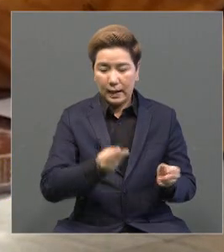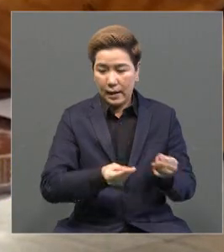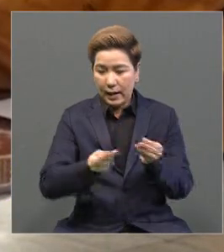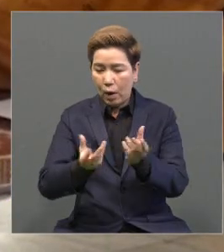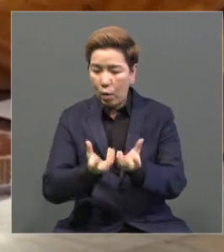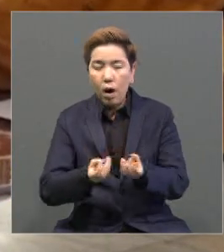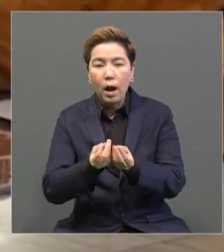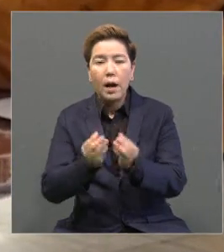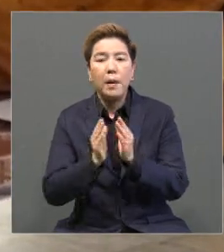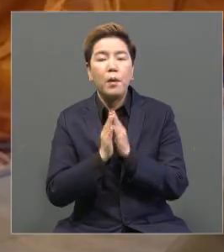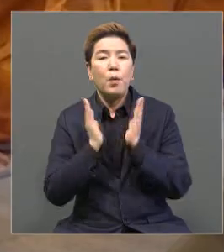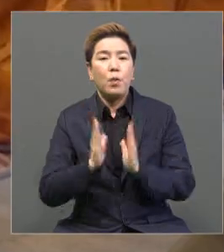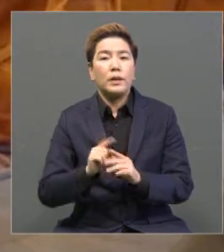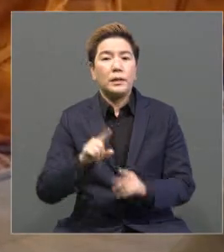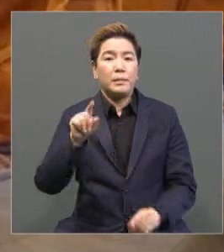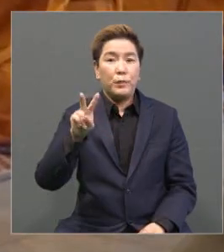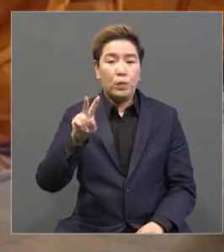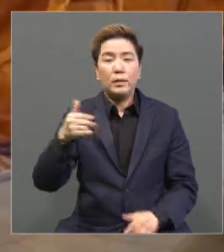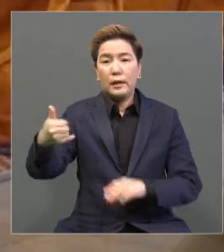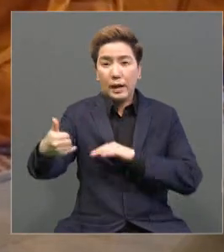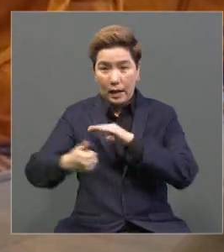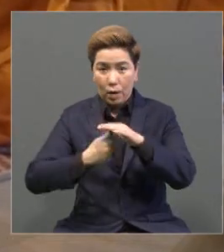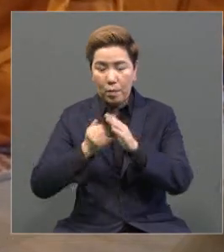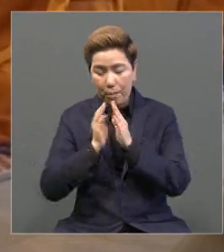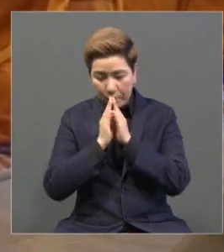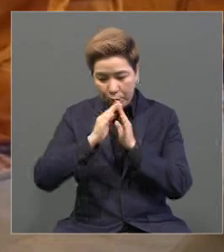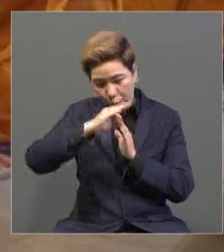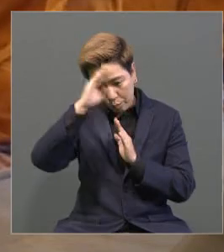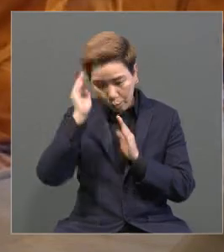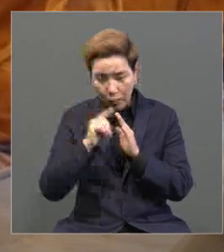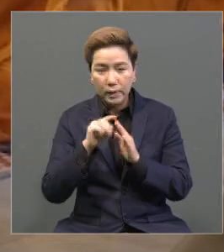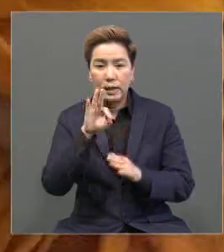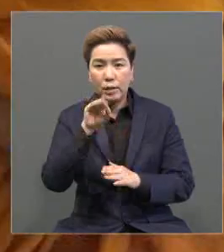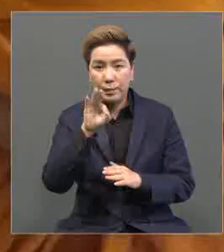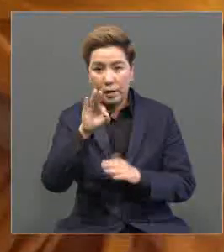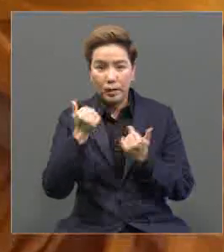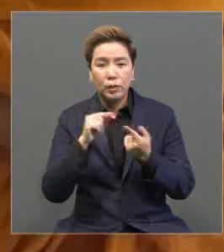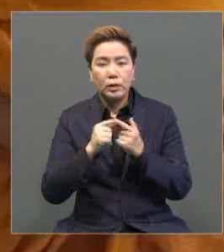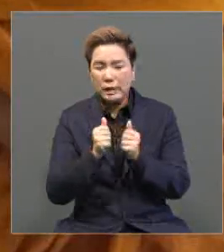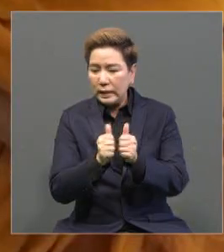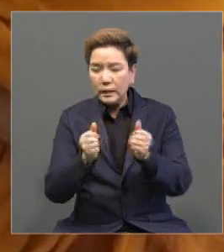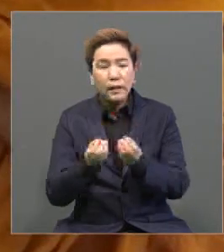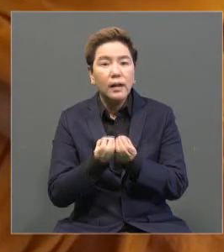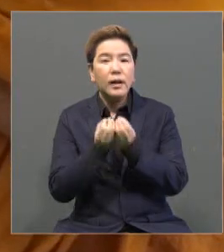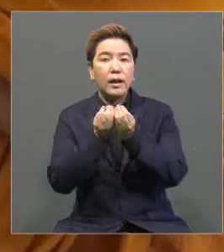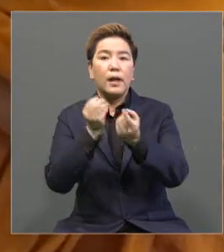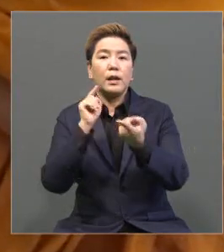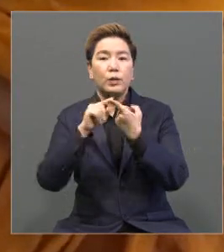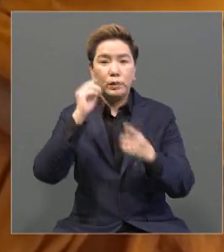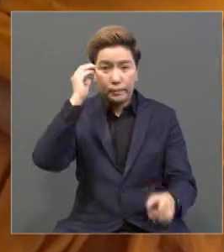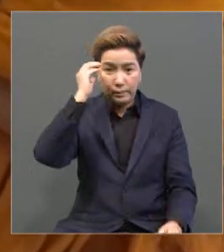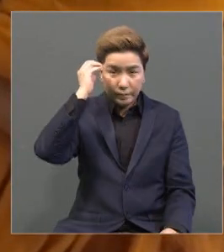มงคลให้กับอุบาสกทั้ง22คนที่เข้าร่วมโครงการบรรพชาอุปสมบท 99รูปเพื่อถวายพระพรชัยมงคล